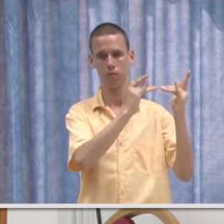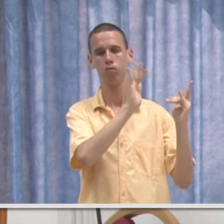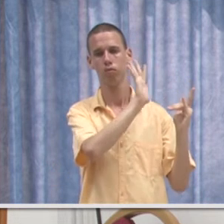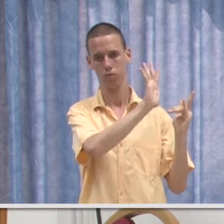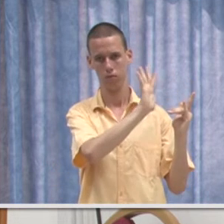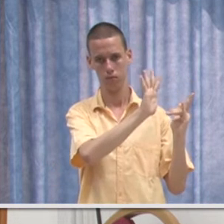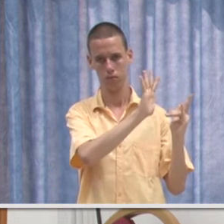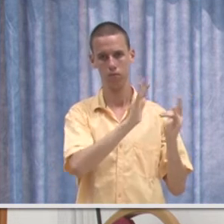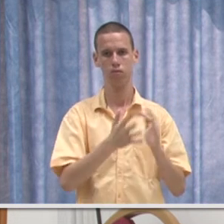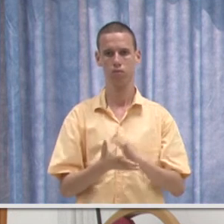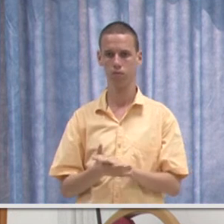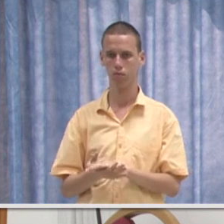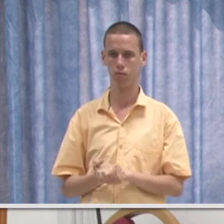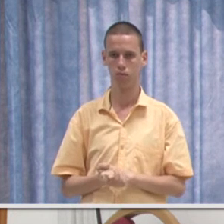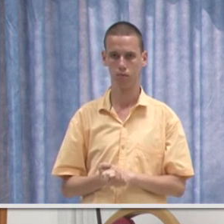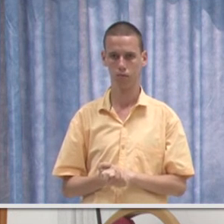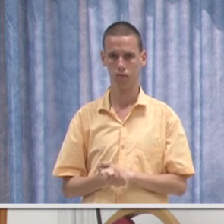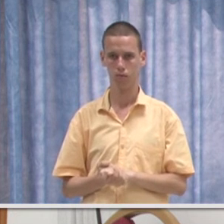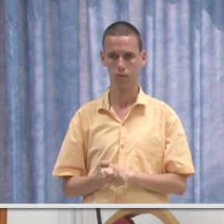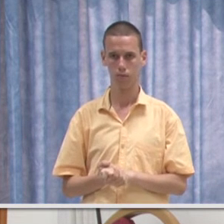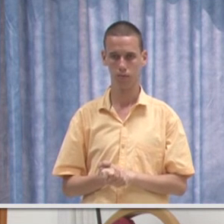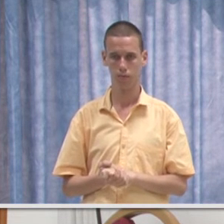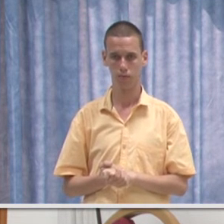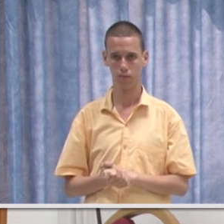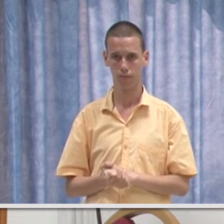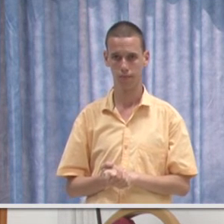monde qui vient